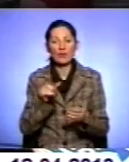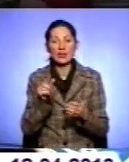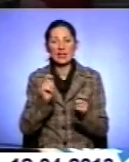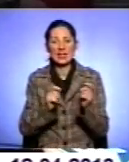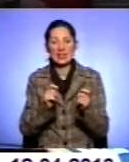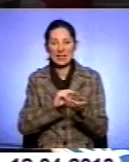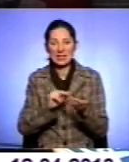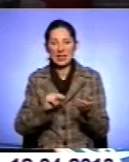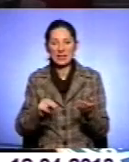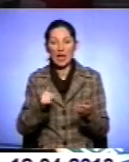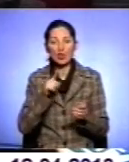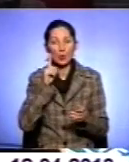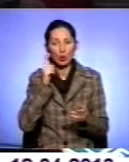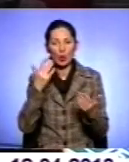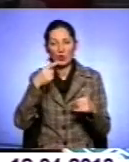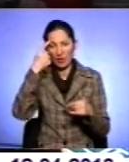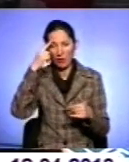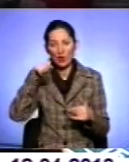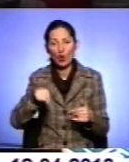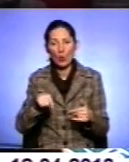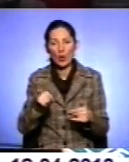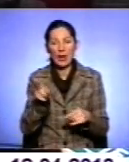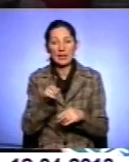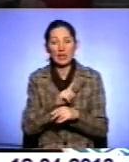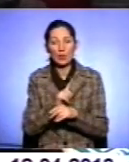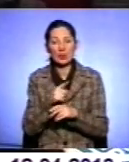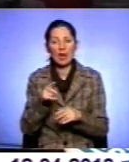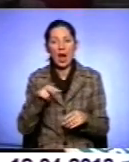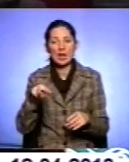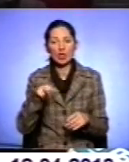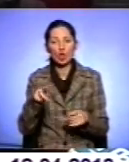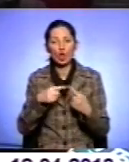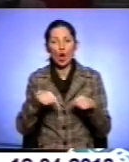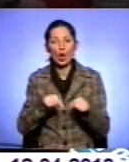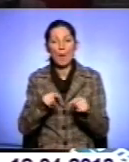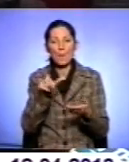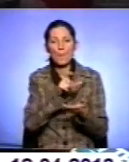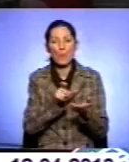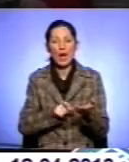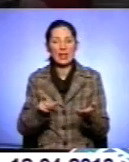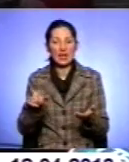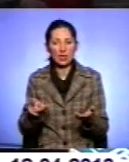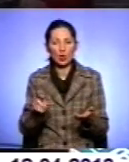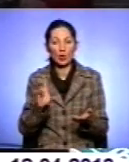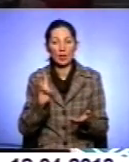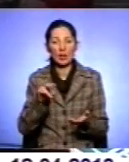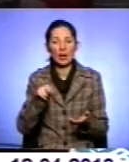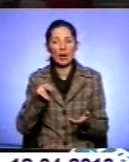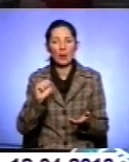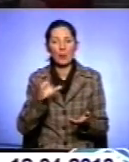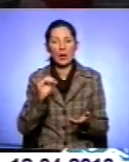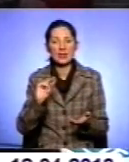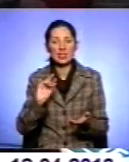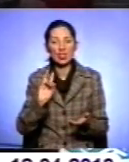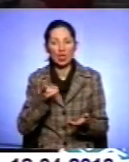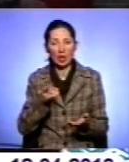але вже знаною у тернопільських літературних кругах поетесою Наталею Пасічник,